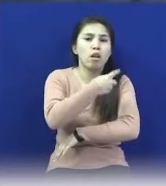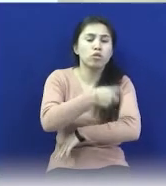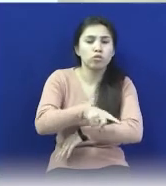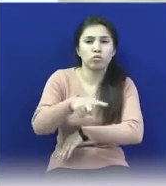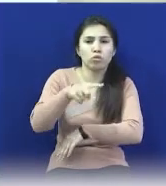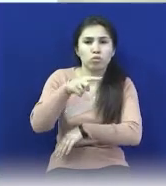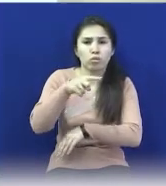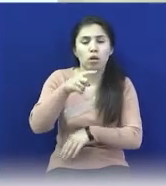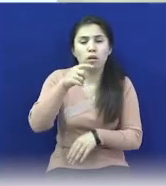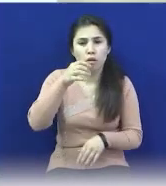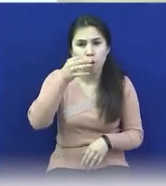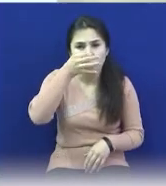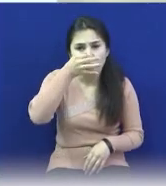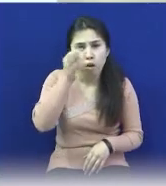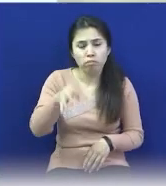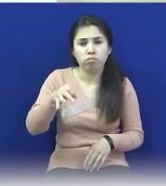региона.